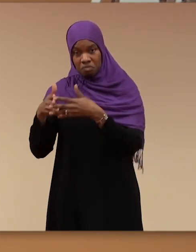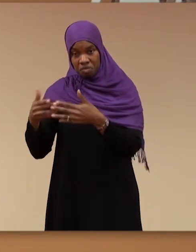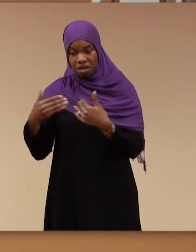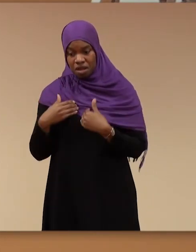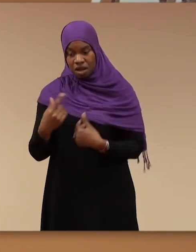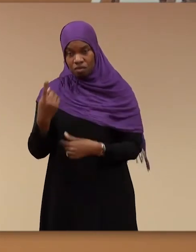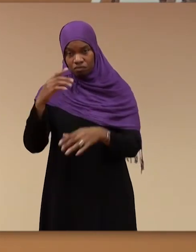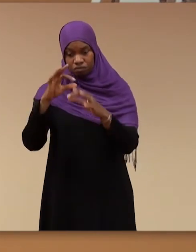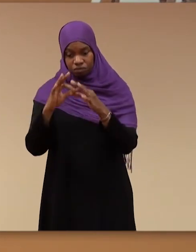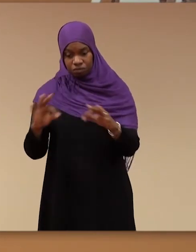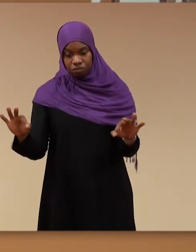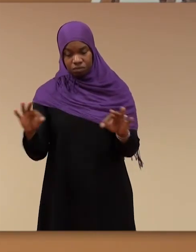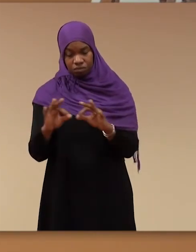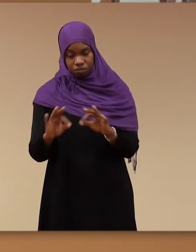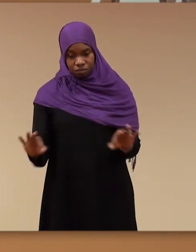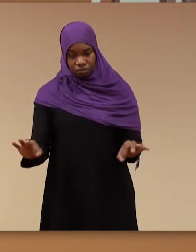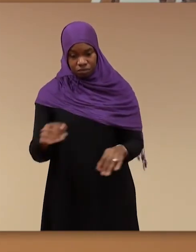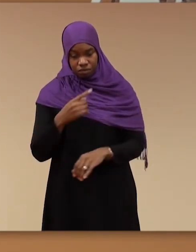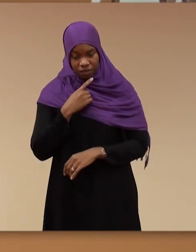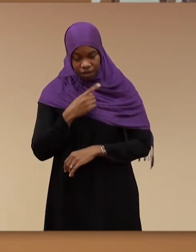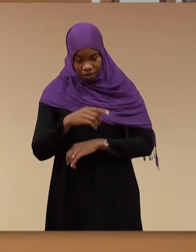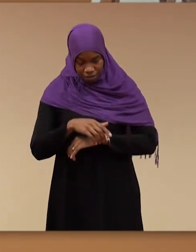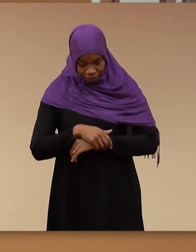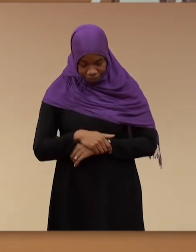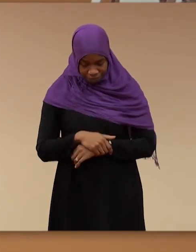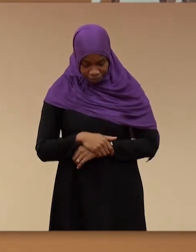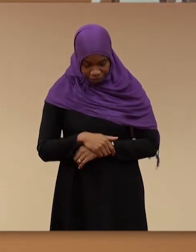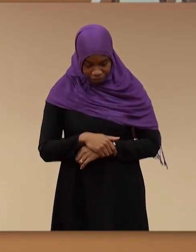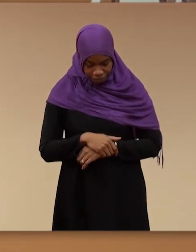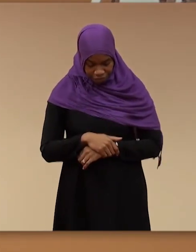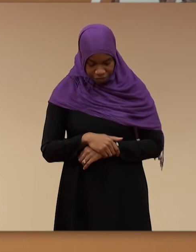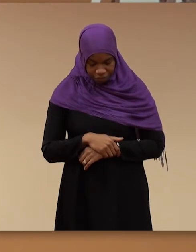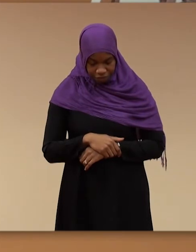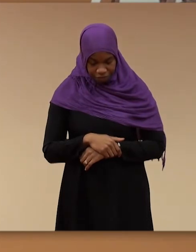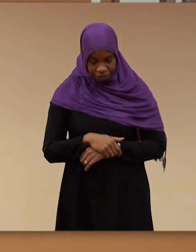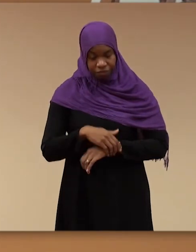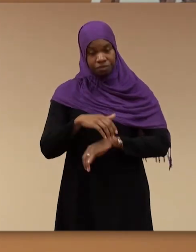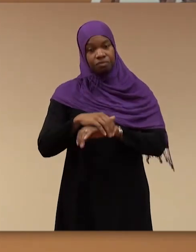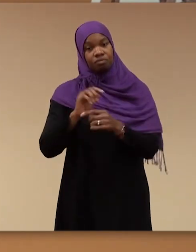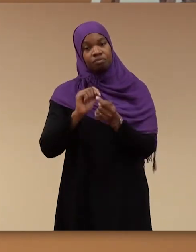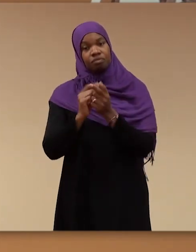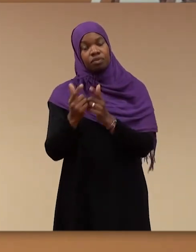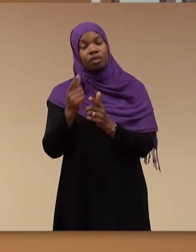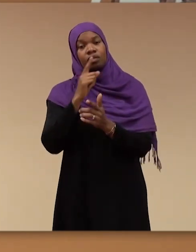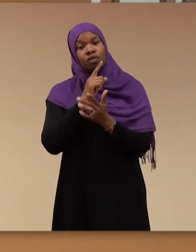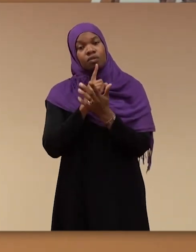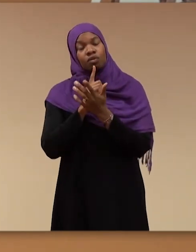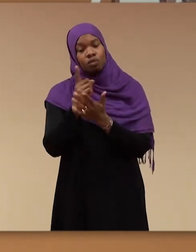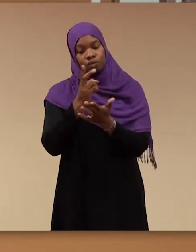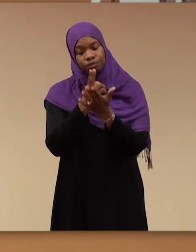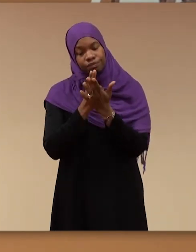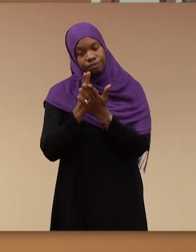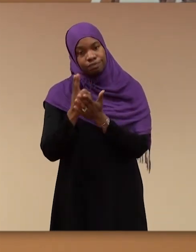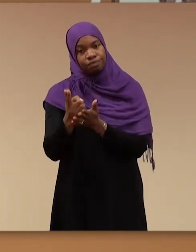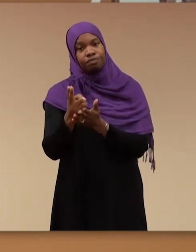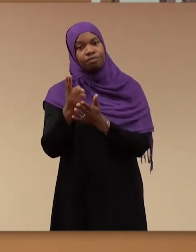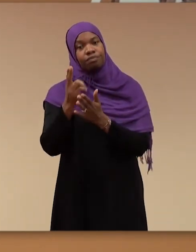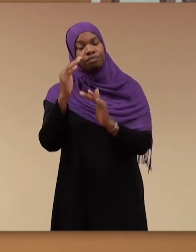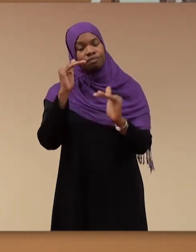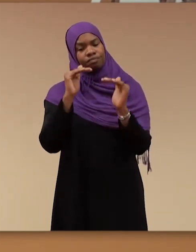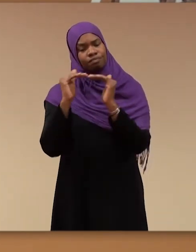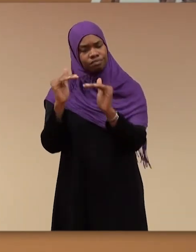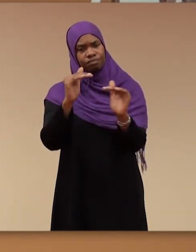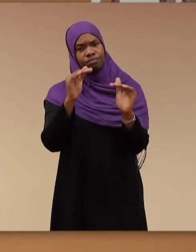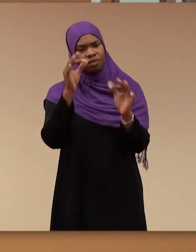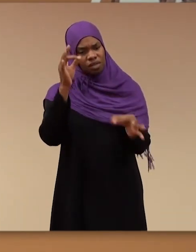وَتَمَّتْ كَلِمَةُ رَبِّكَ صِدْقًا وَعَدْلًا. Truth and justice. And more than